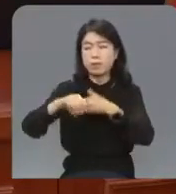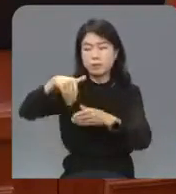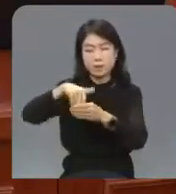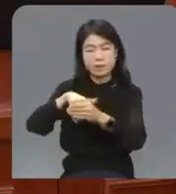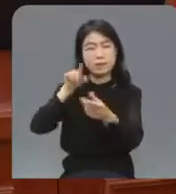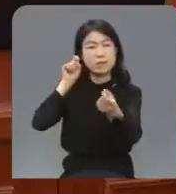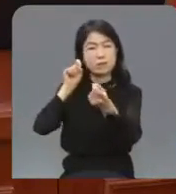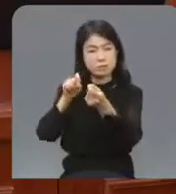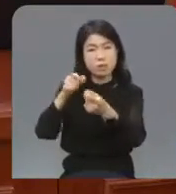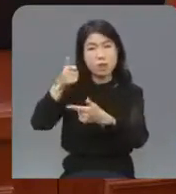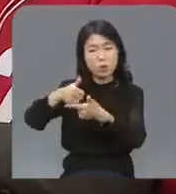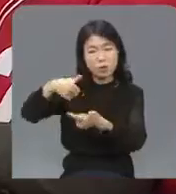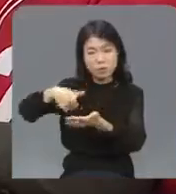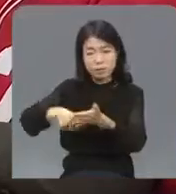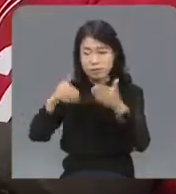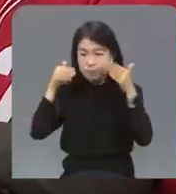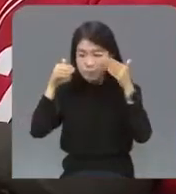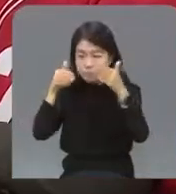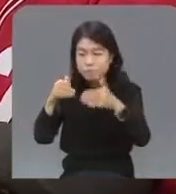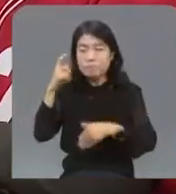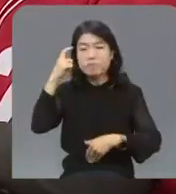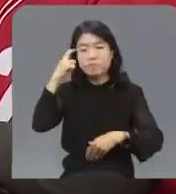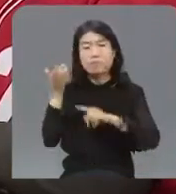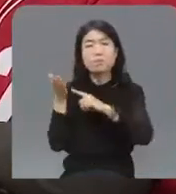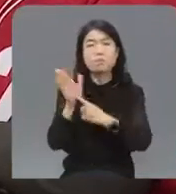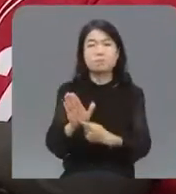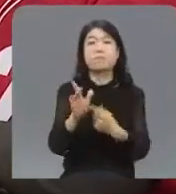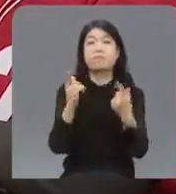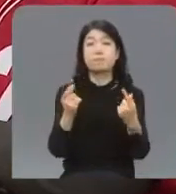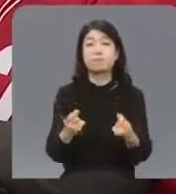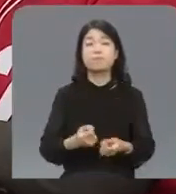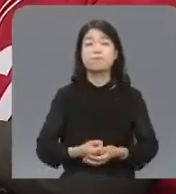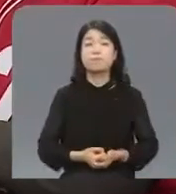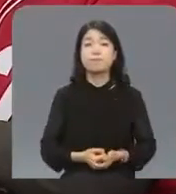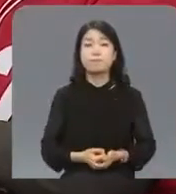지방선거를 앞두고 호남 표심에 공을 들이겠다는 의도로 풀이됩니다.